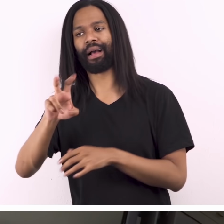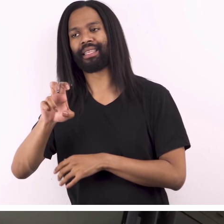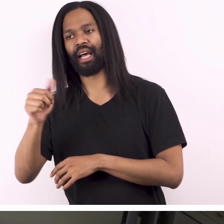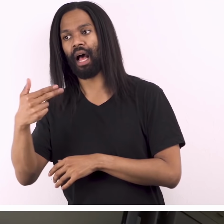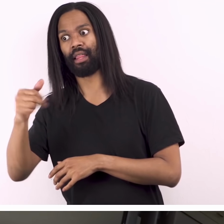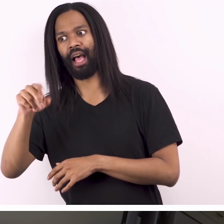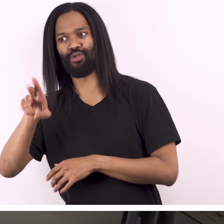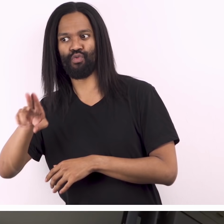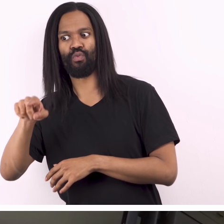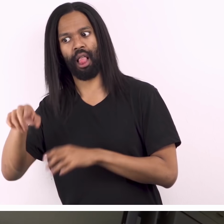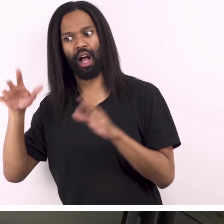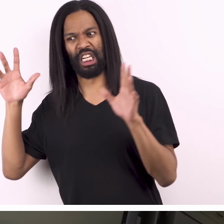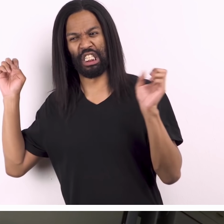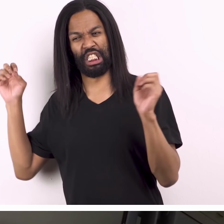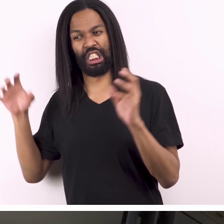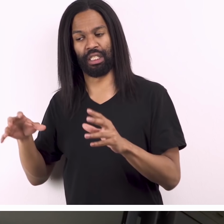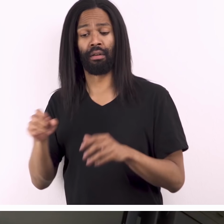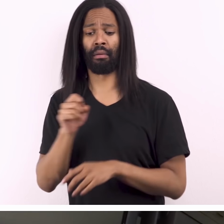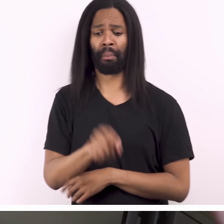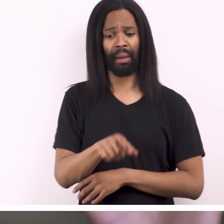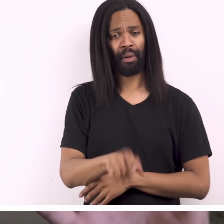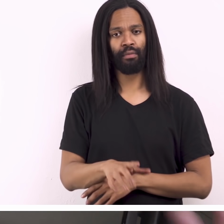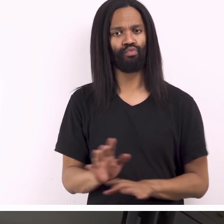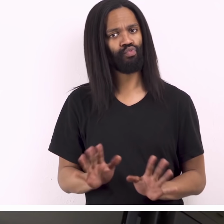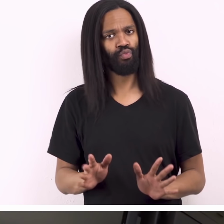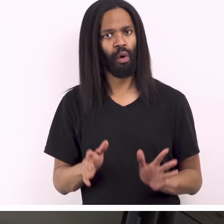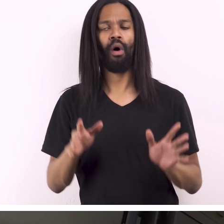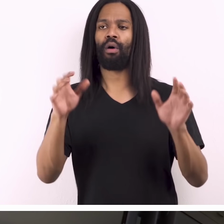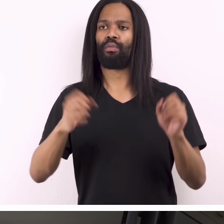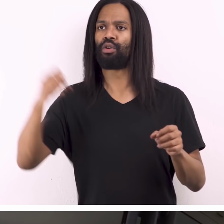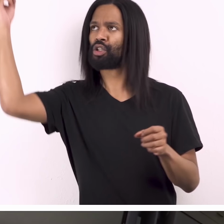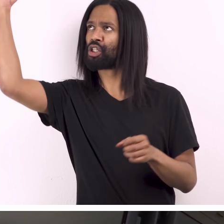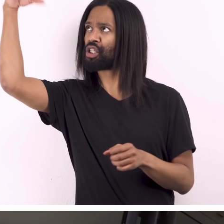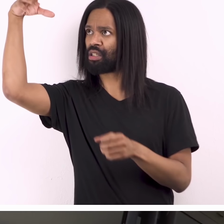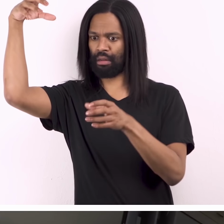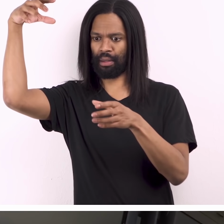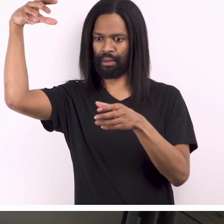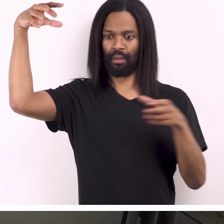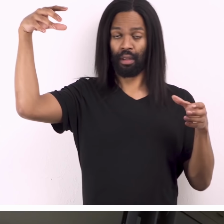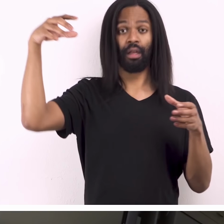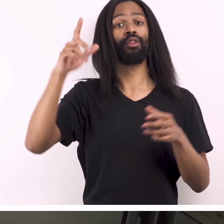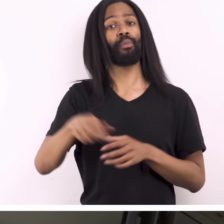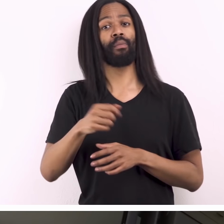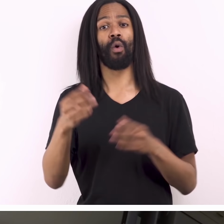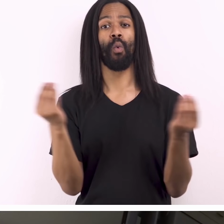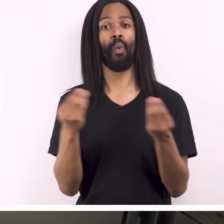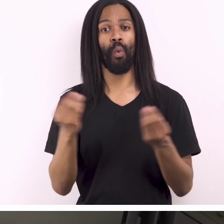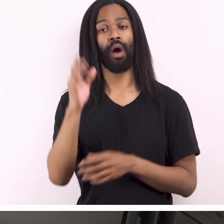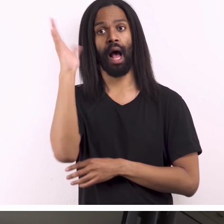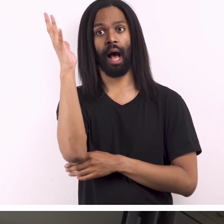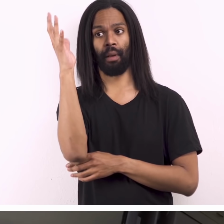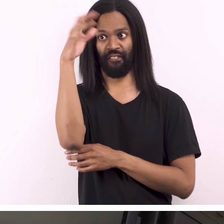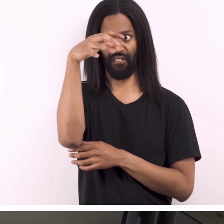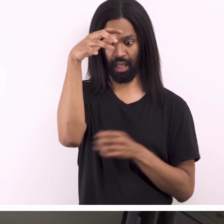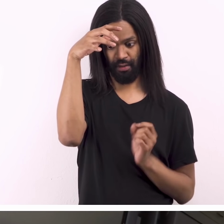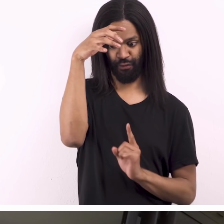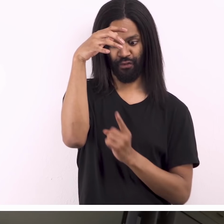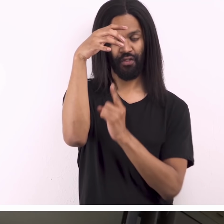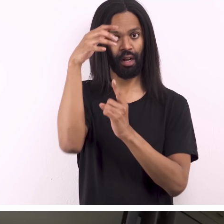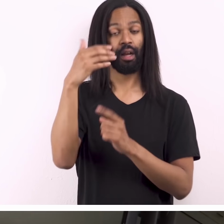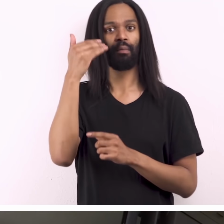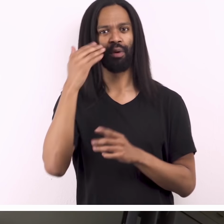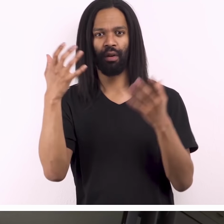plus de lumière. Le Micanthe, non, il est beaucoup plus en retrait. Ça pousse sous les arbres. Donc du coup, si vous voulez garder son feuillage un petit peu sombre et pas être